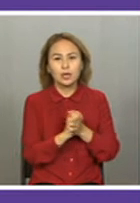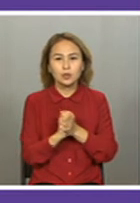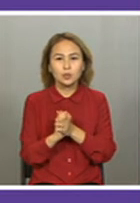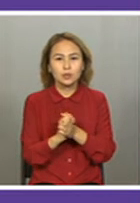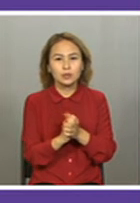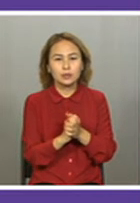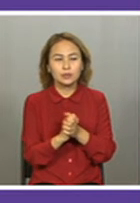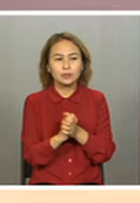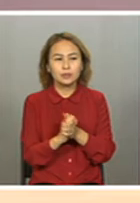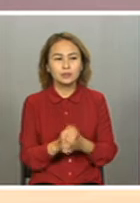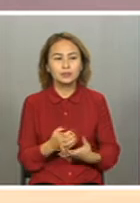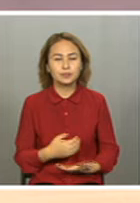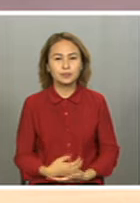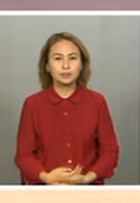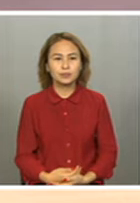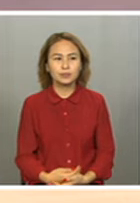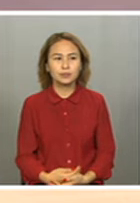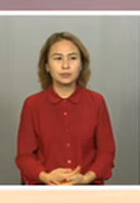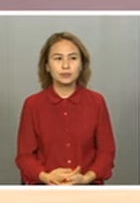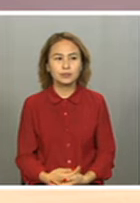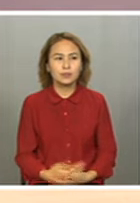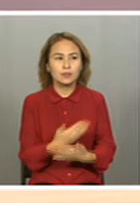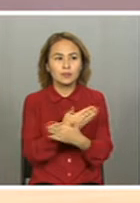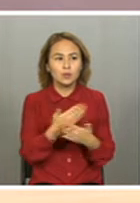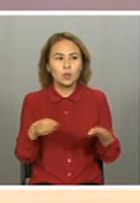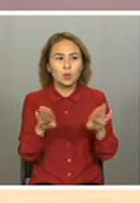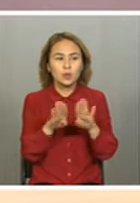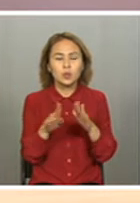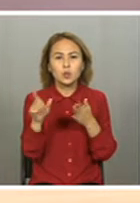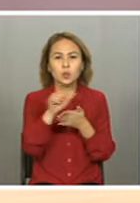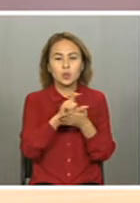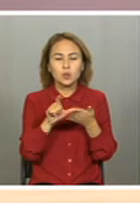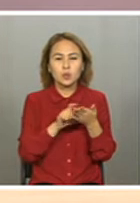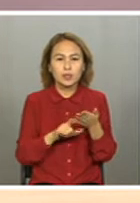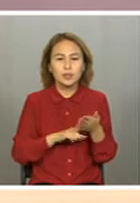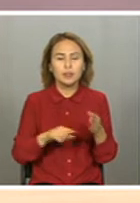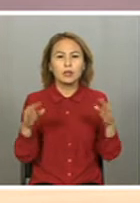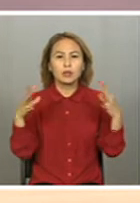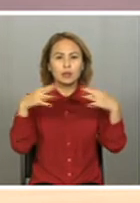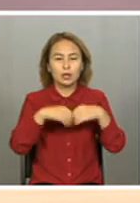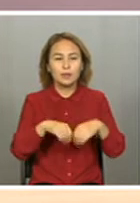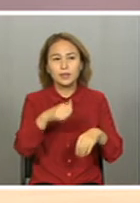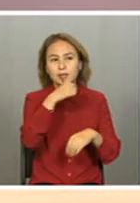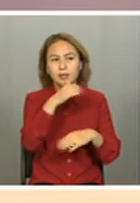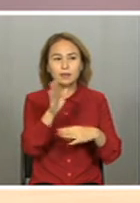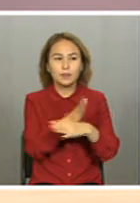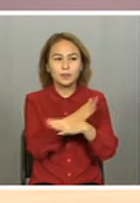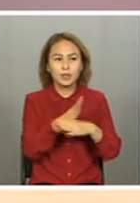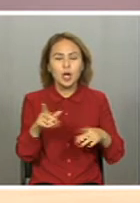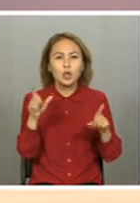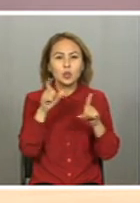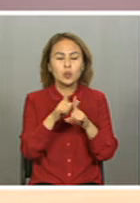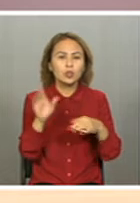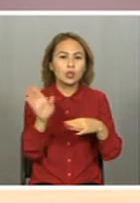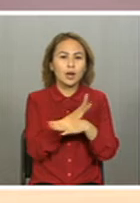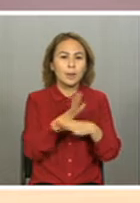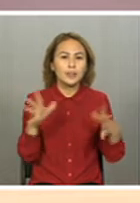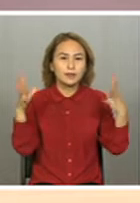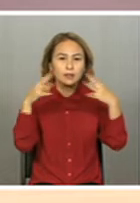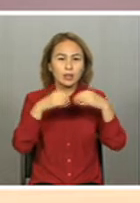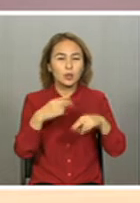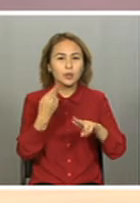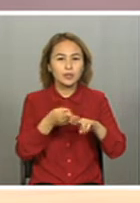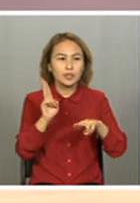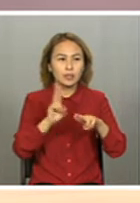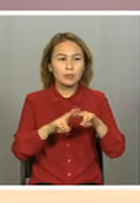достықтың, татулық. Енді осы сөздерді сөз құрамына талдайық. Сөз құрамына талдау дегеніміз